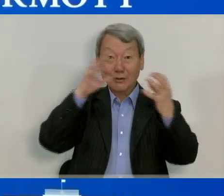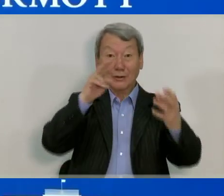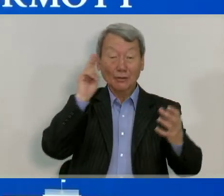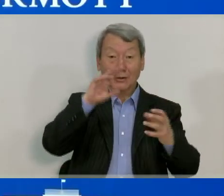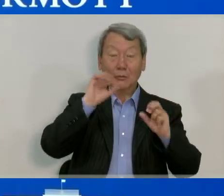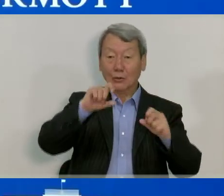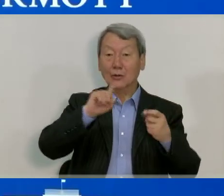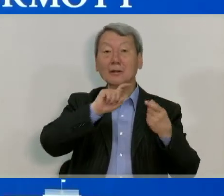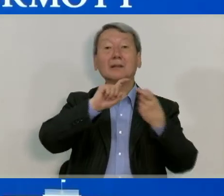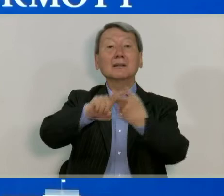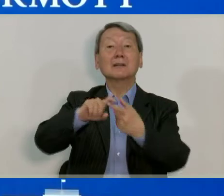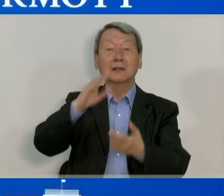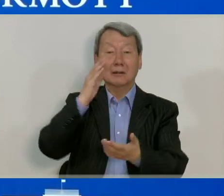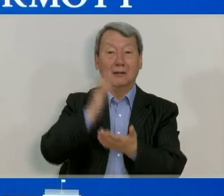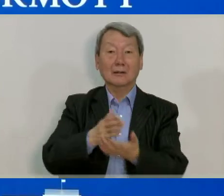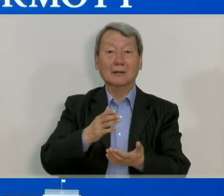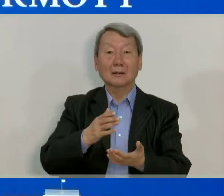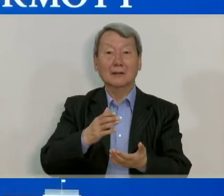может